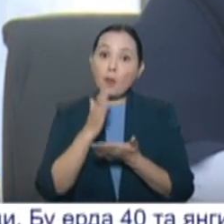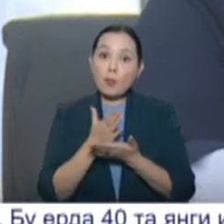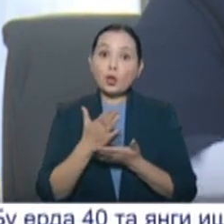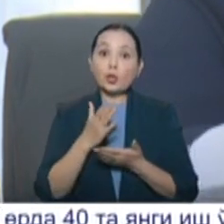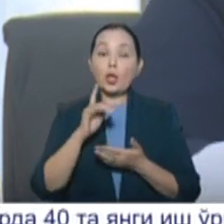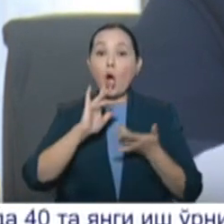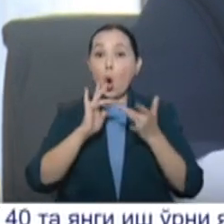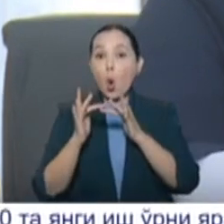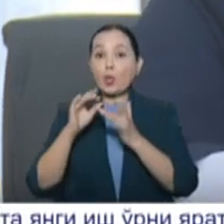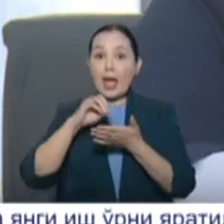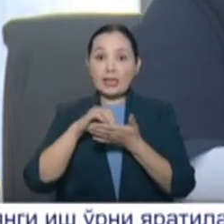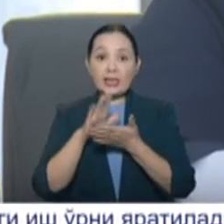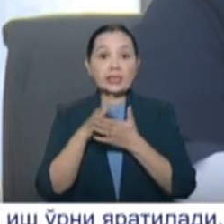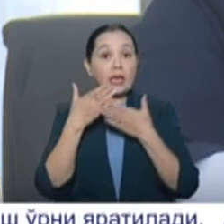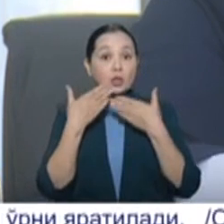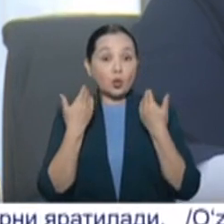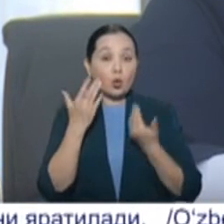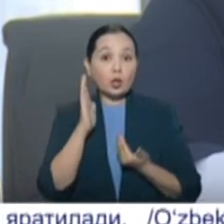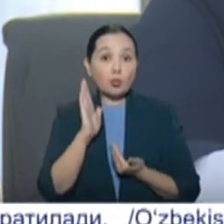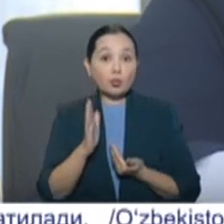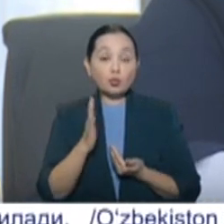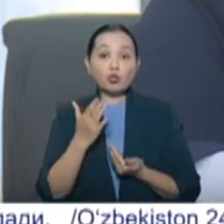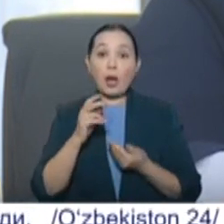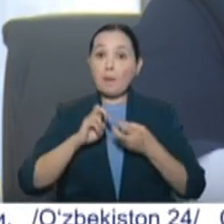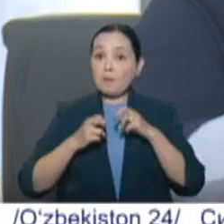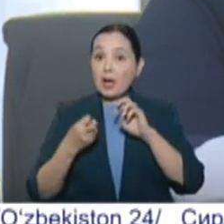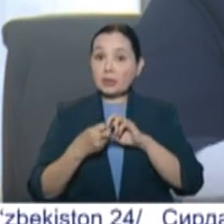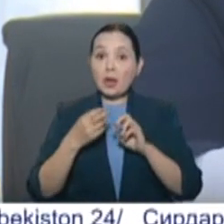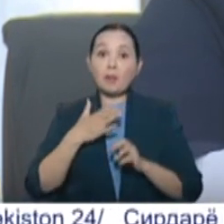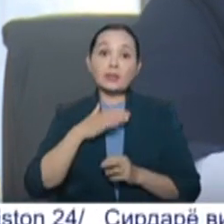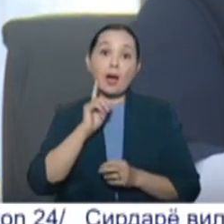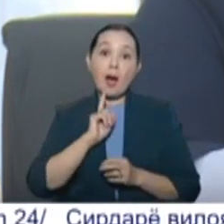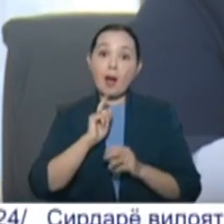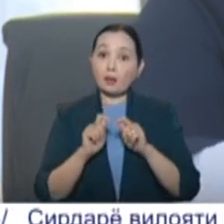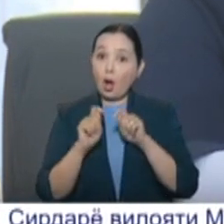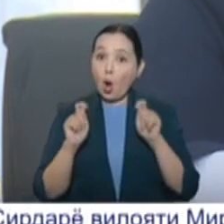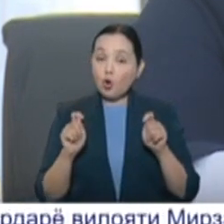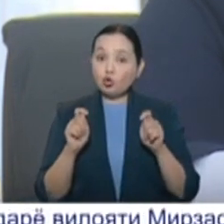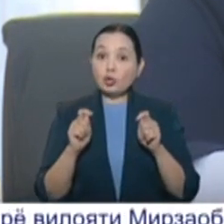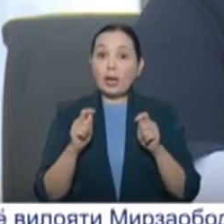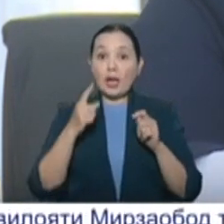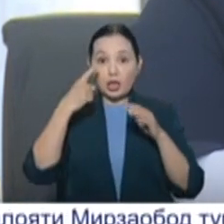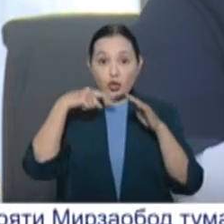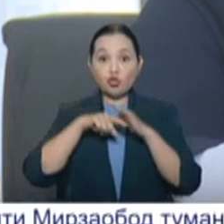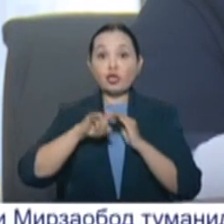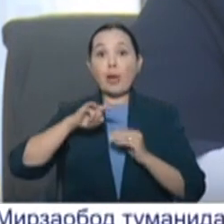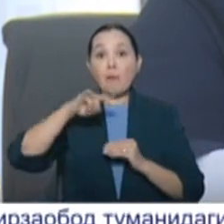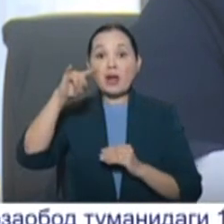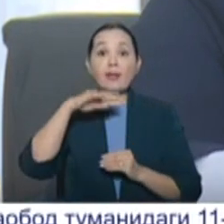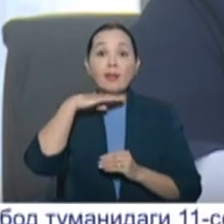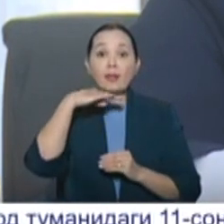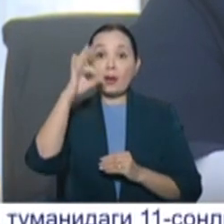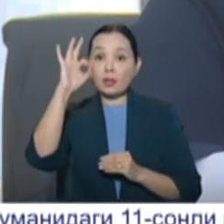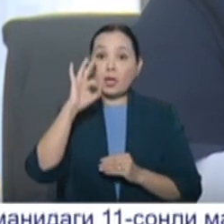Onlayn registratsiya yo'qligi bo'yicha shu masala ham zaten hali ham ochiq, ichki parvozlarni yetarli darajada emasligi